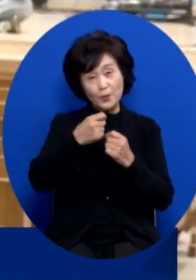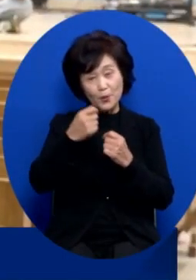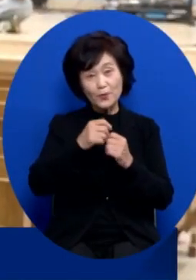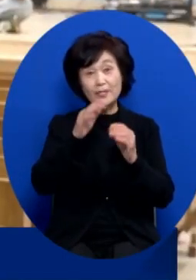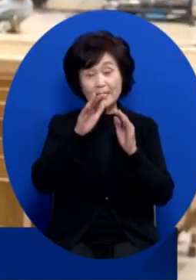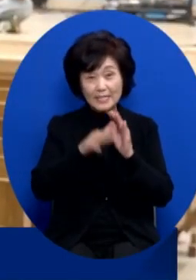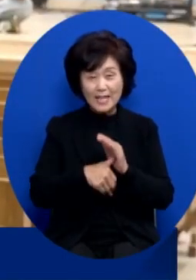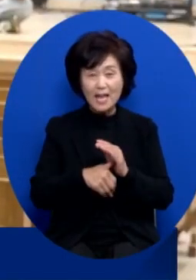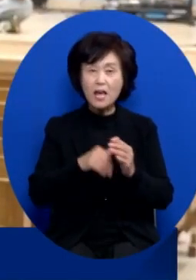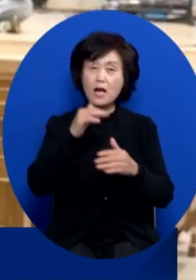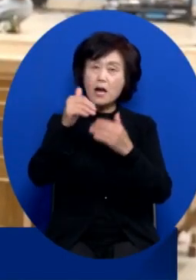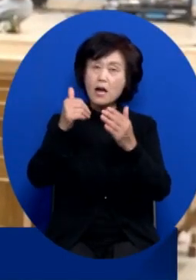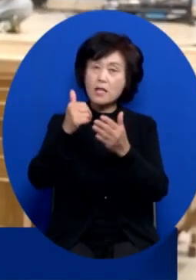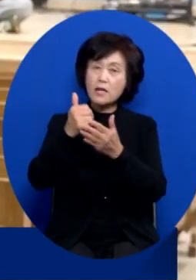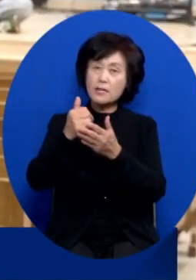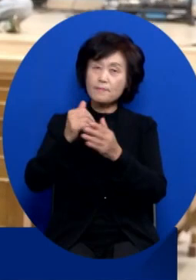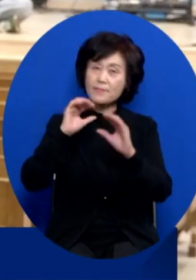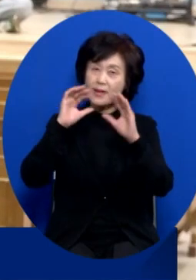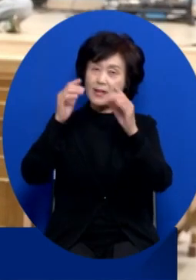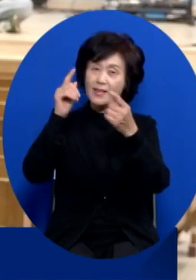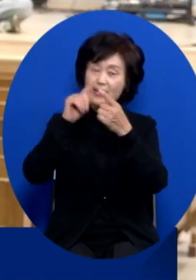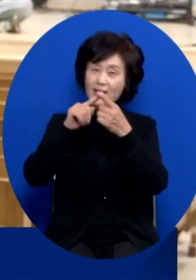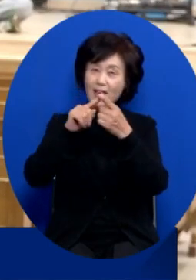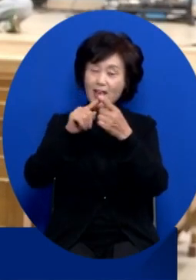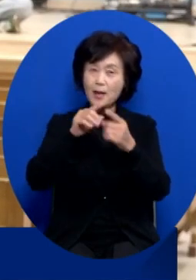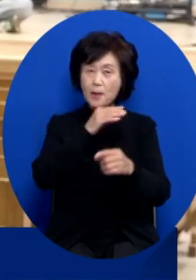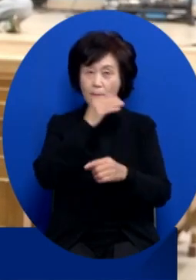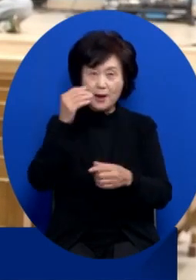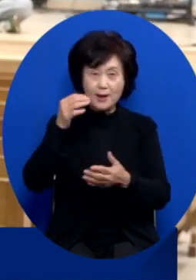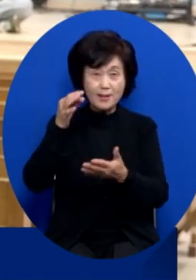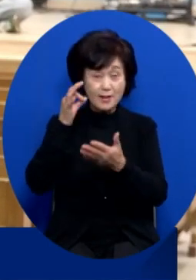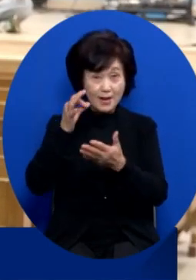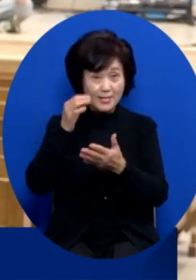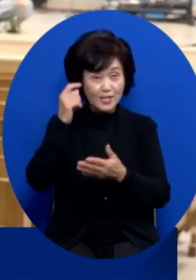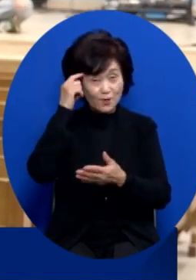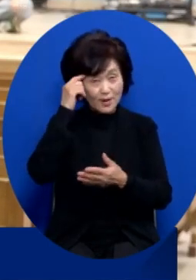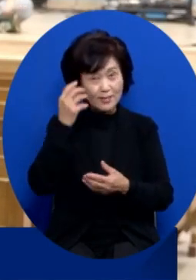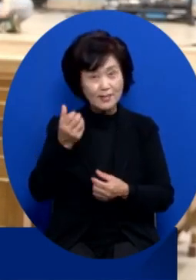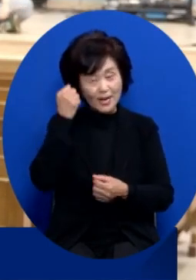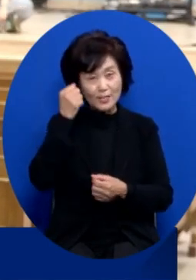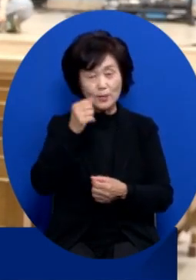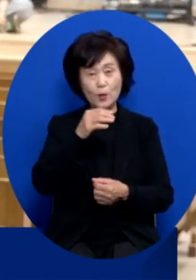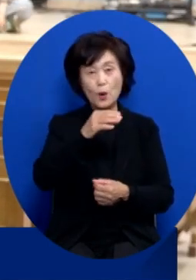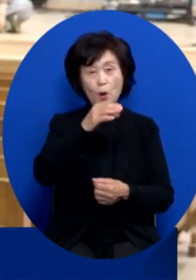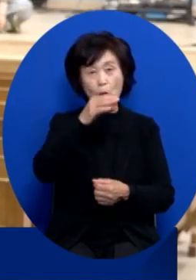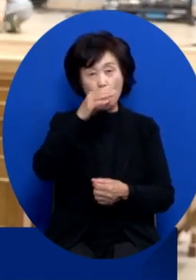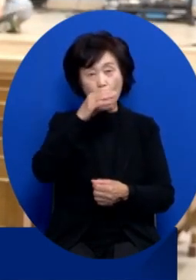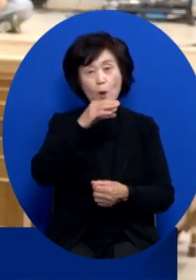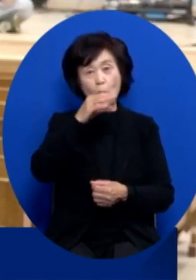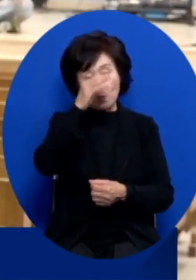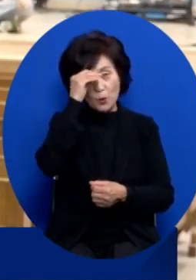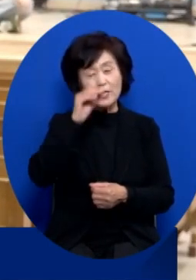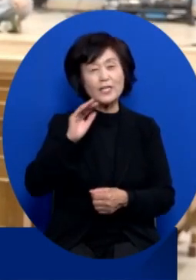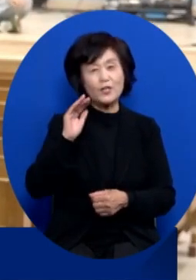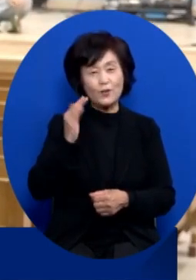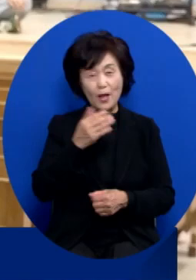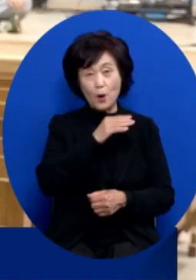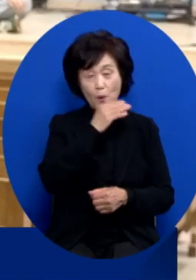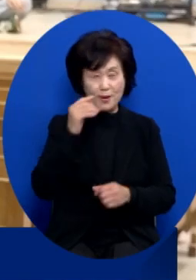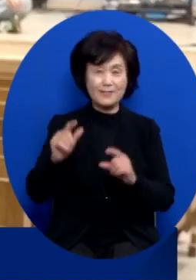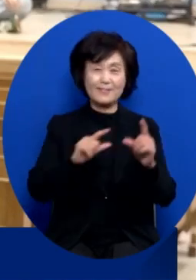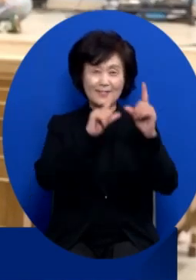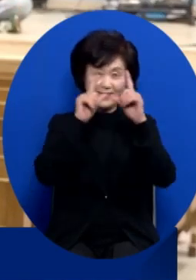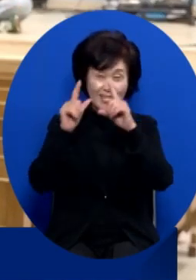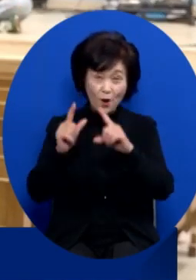나라의 가치관을 가지고 이 땅에서 정말 바른 믿음의 모범이 되고 또한 바른 삶을 통해서 정말